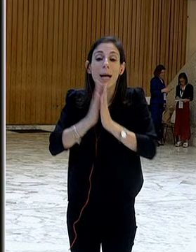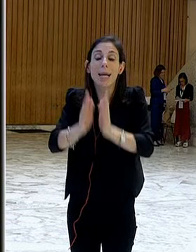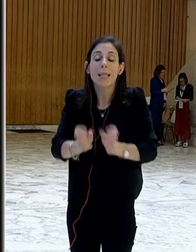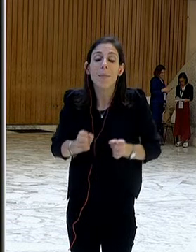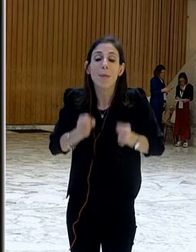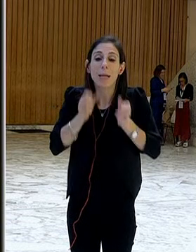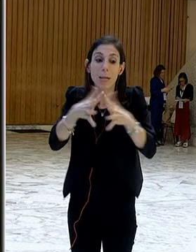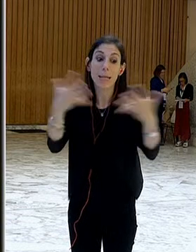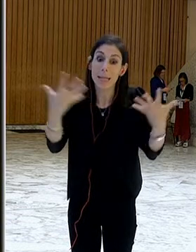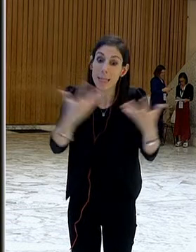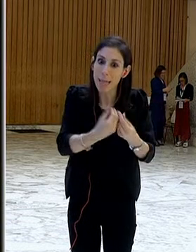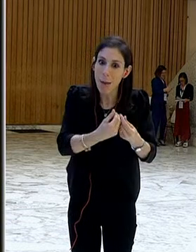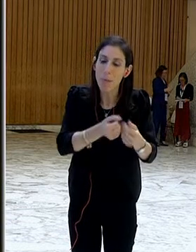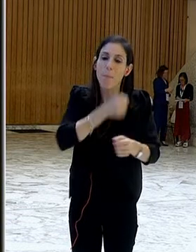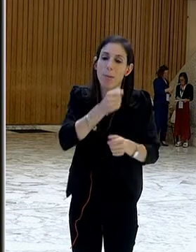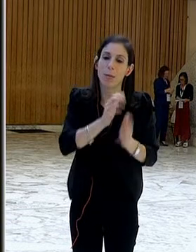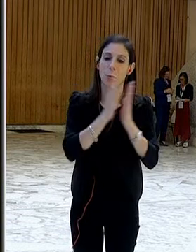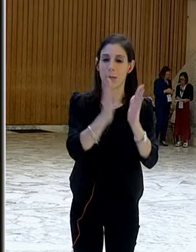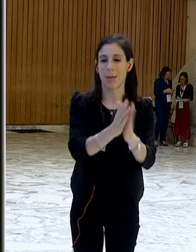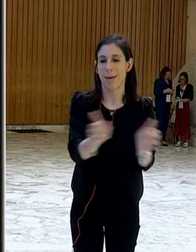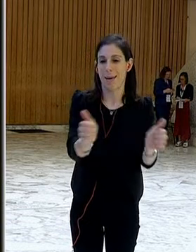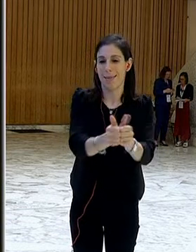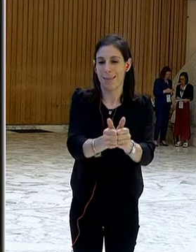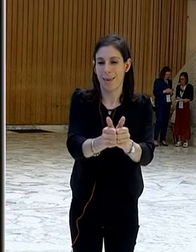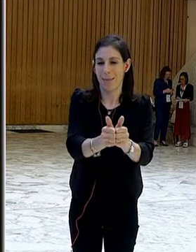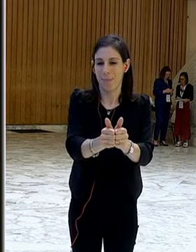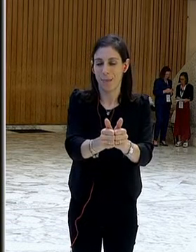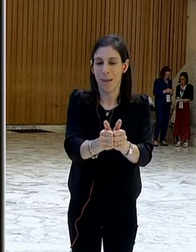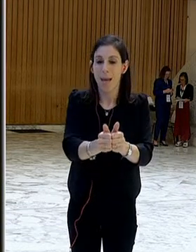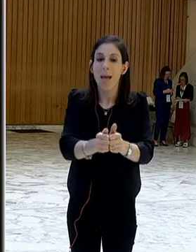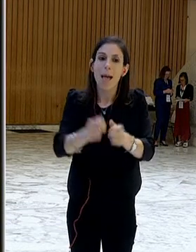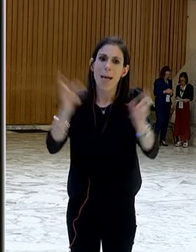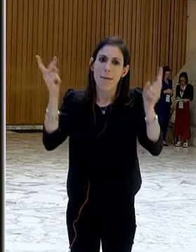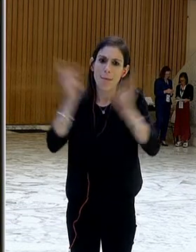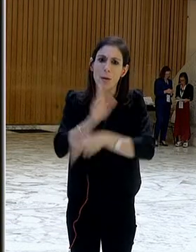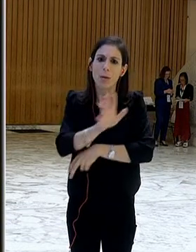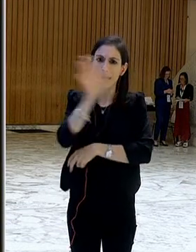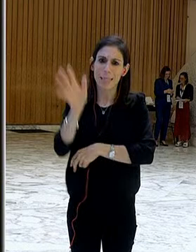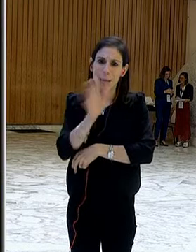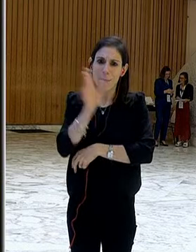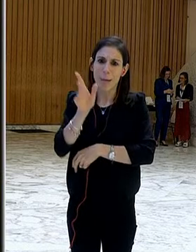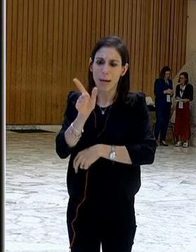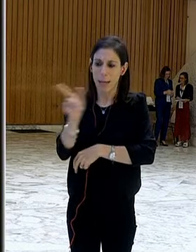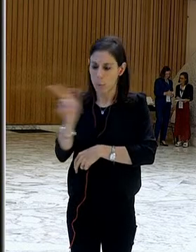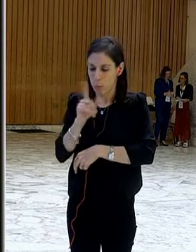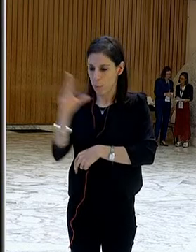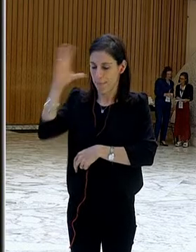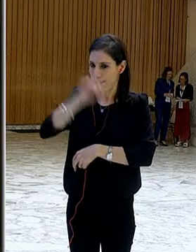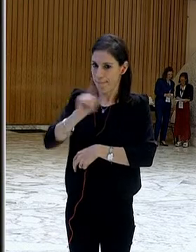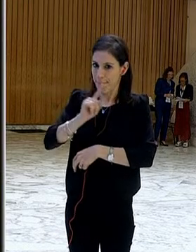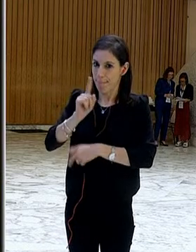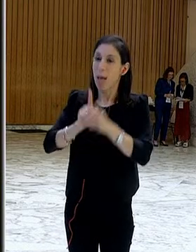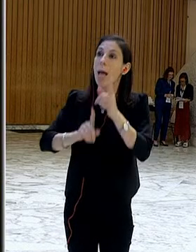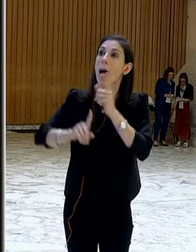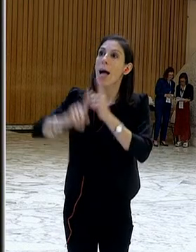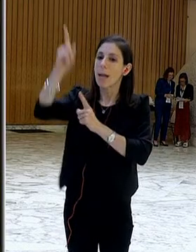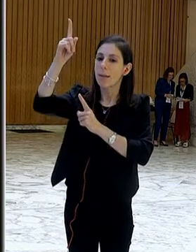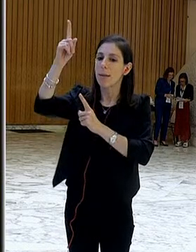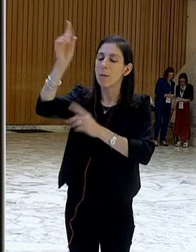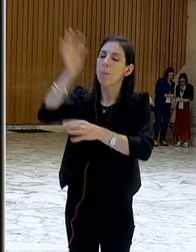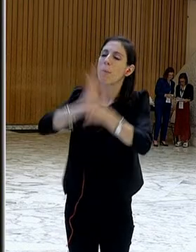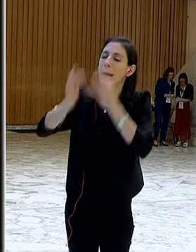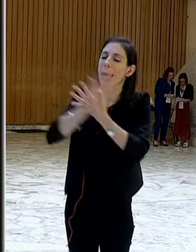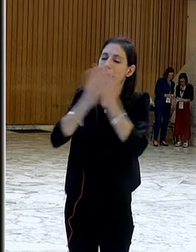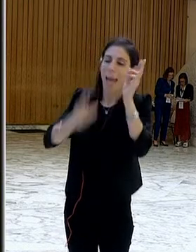Et si on semble n'avoir pas compris, il a sa manière et ses chemins pour nous le faire comprendre. Après 5 ans de